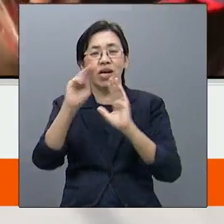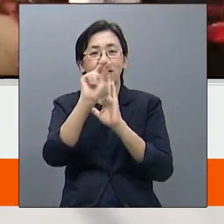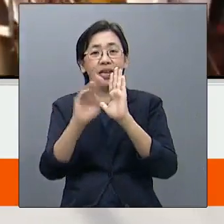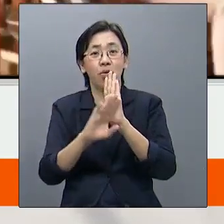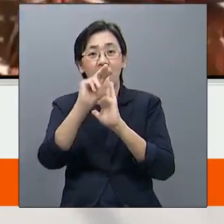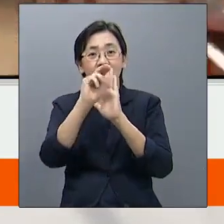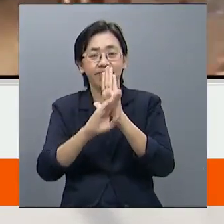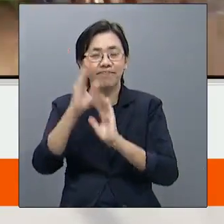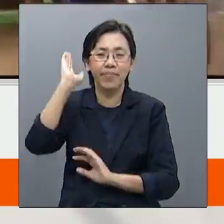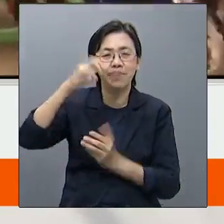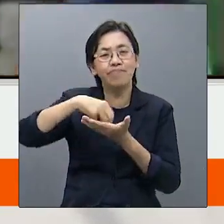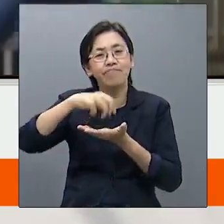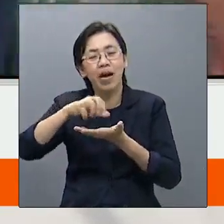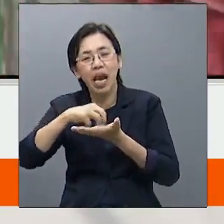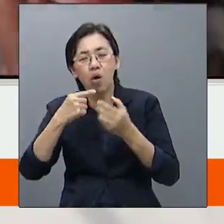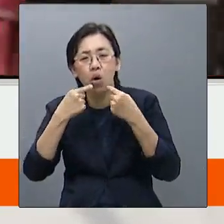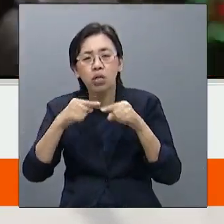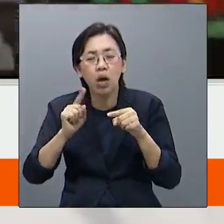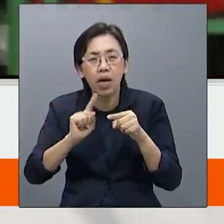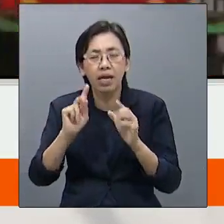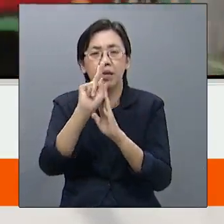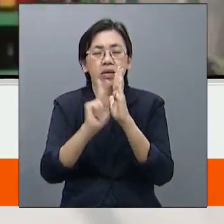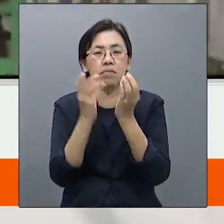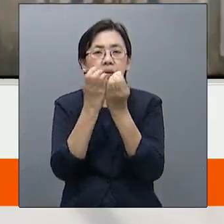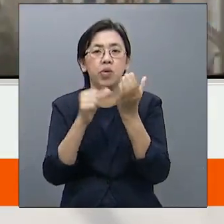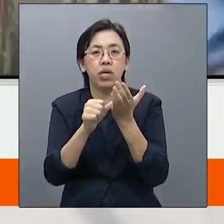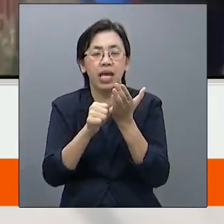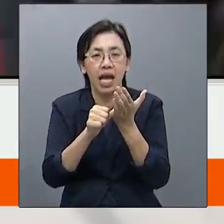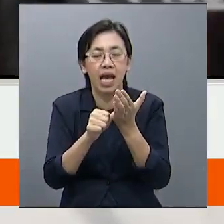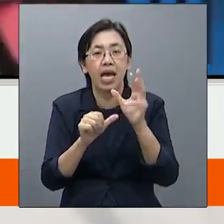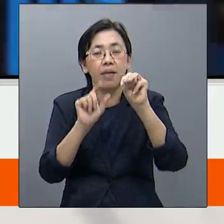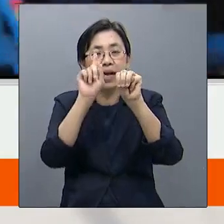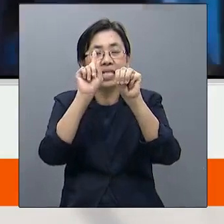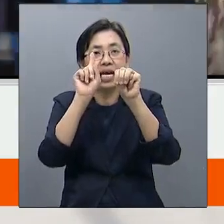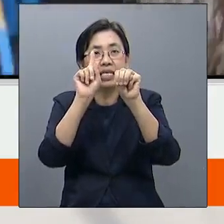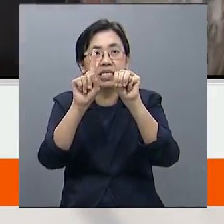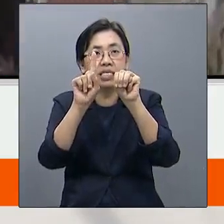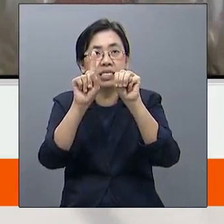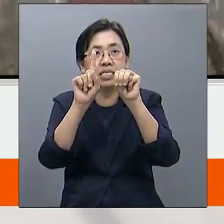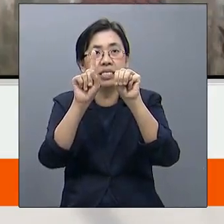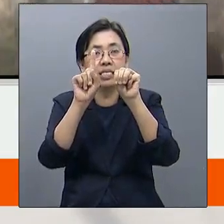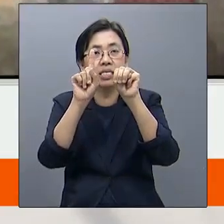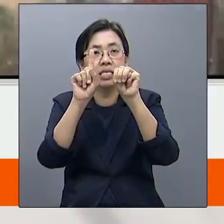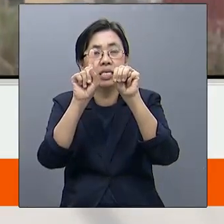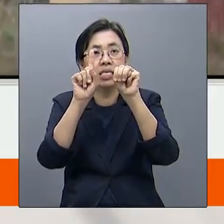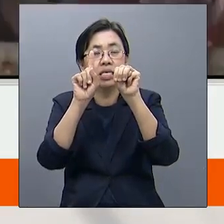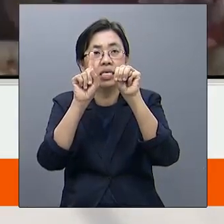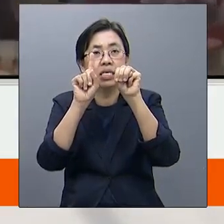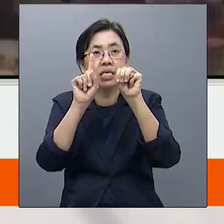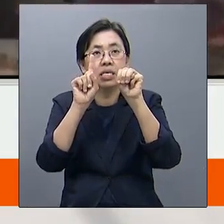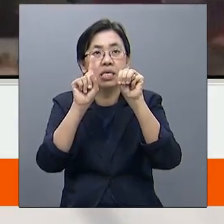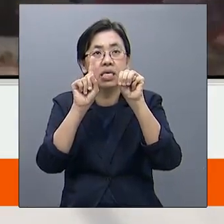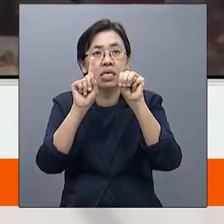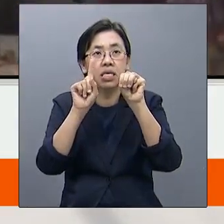toก็จะแ้รับหนูล แต่เว่นมาตาหนึ่กับเรื่องของ